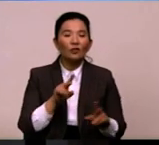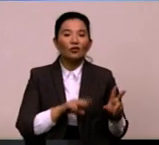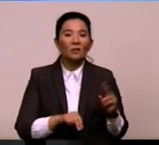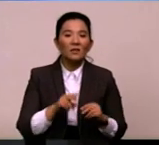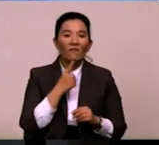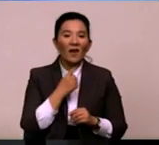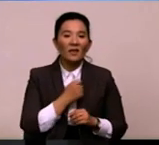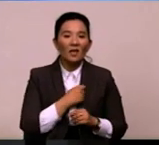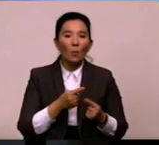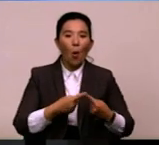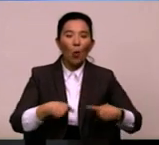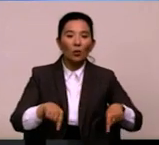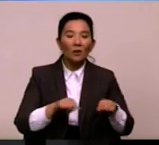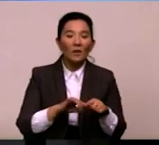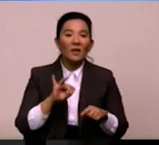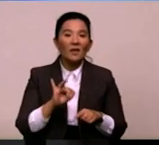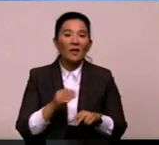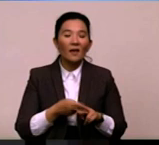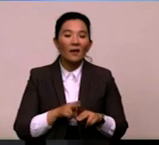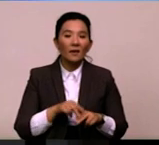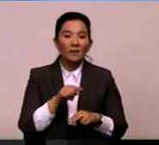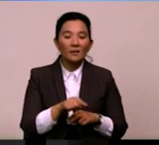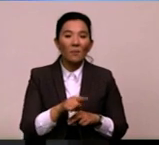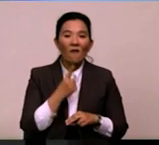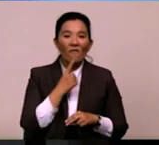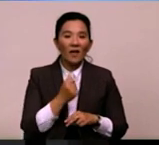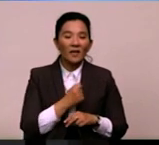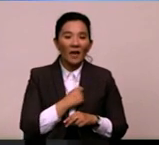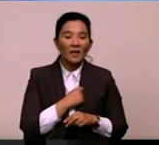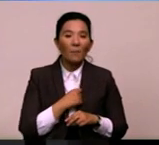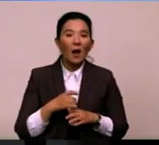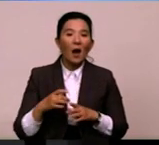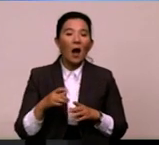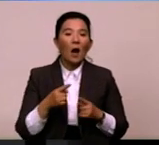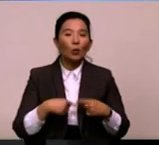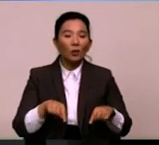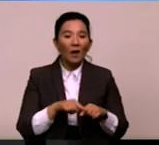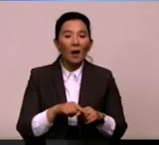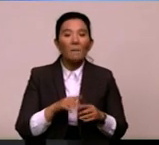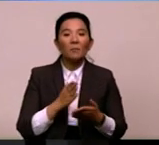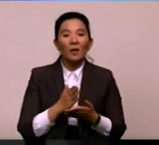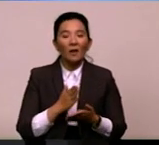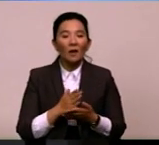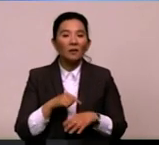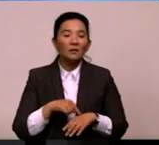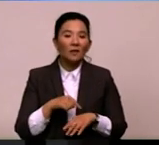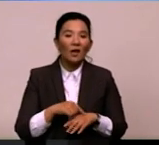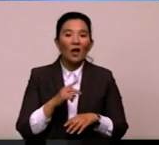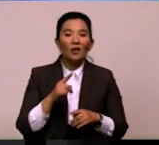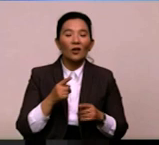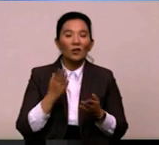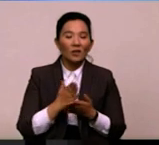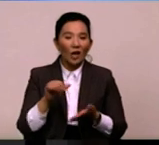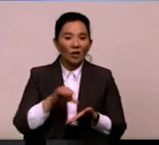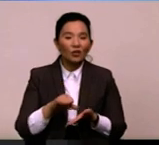считалась военным округом. И эти военные округа предполагали наличие войск. Во